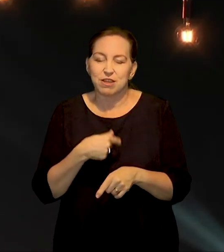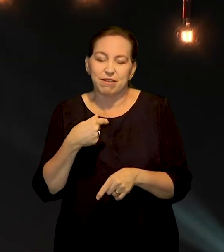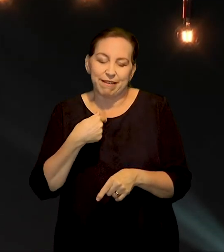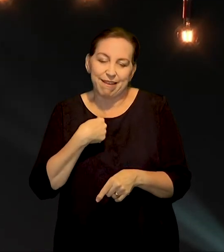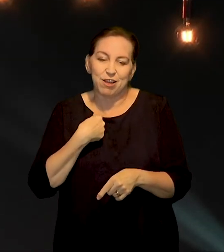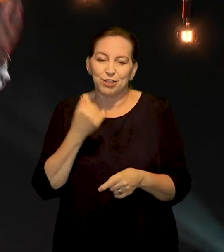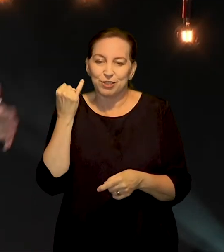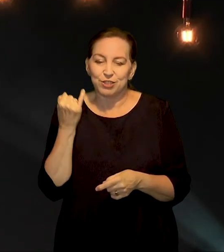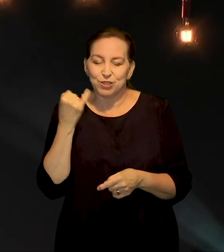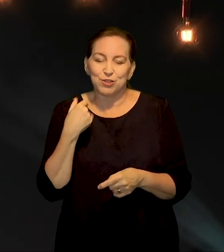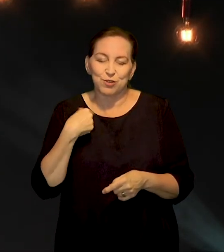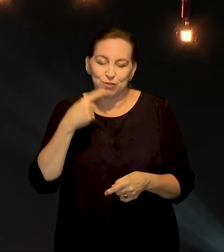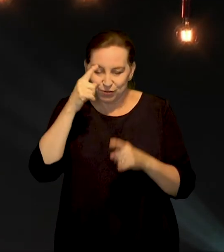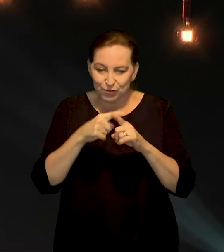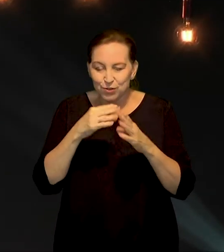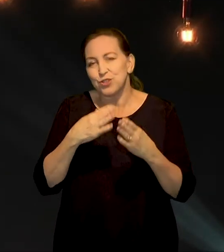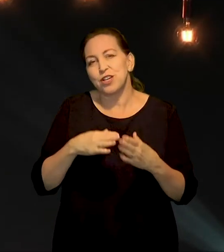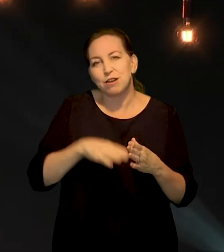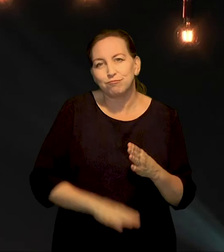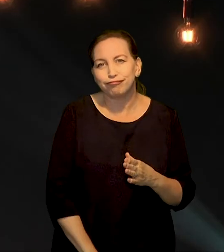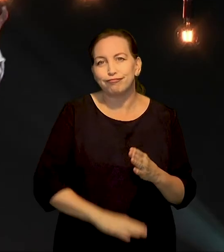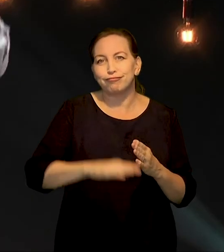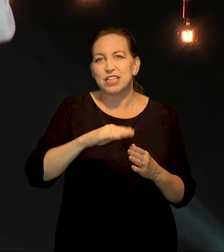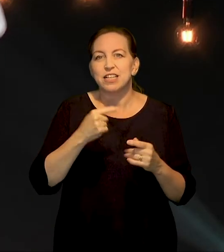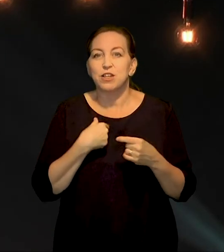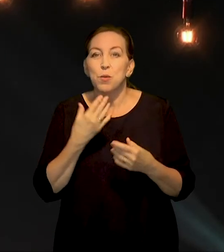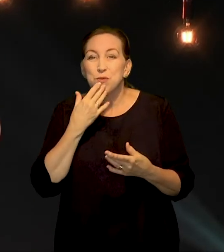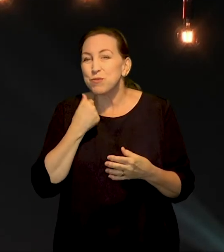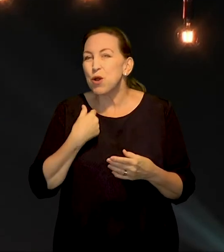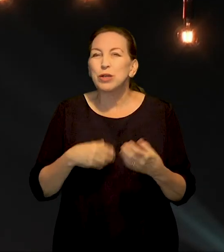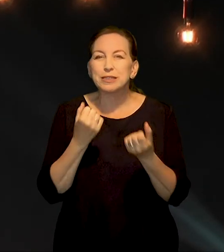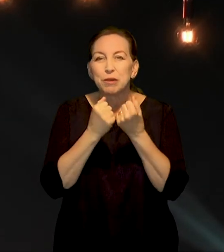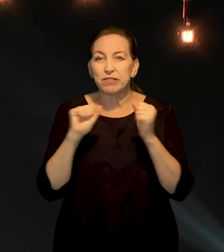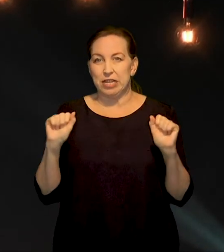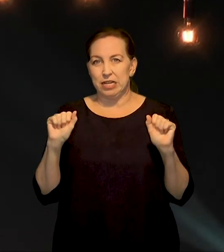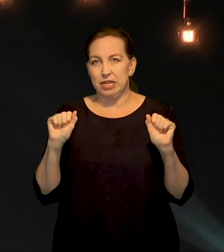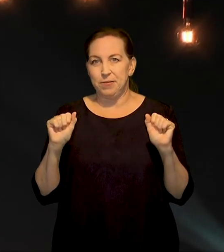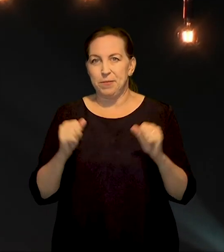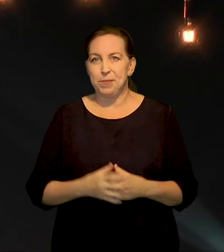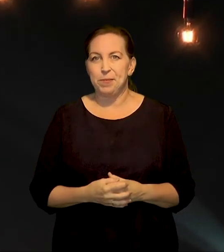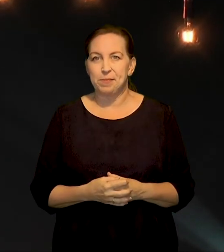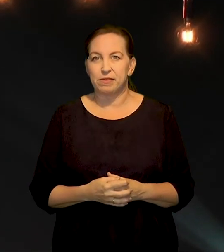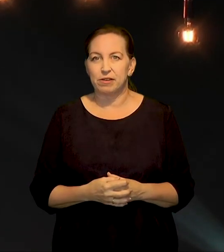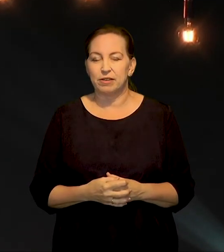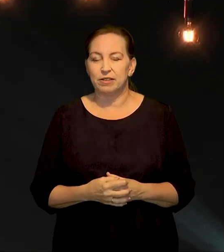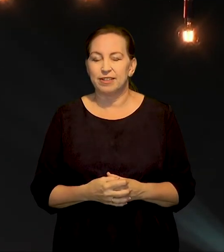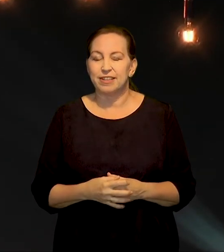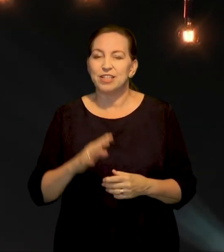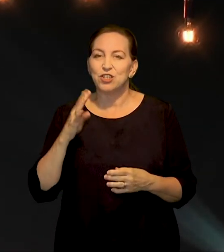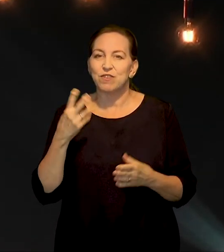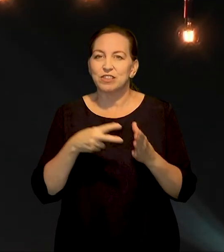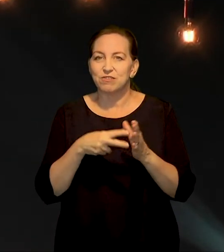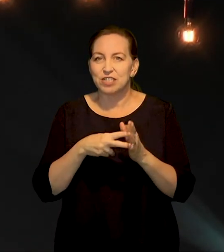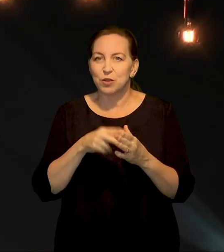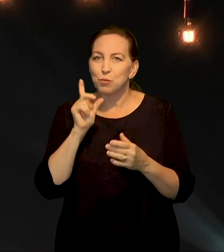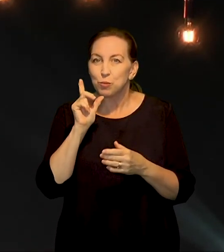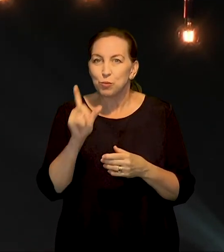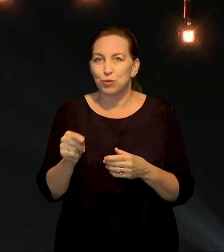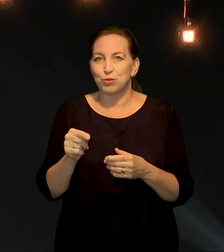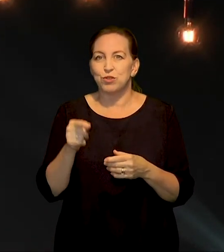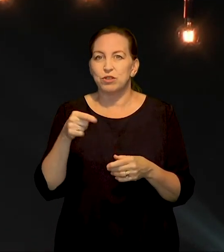wiary. Dziękuję, dziękuję, dziękuję, dziękuję, dziękuję, dziękuję, dziękuję. Wiele rąk. Ja się ogólnie pomodlę, ale niech Duch Święty sam do was mówi. To